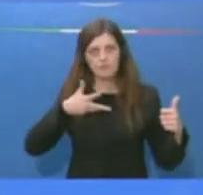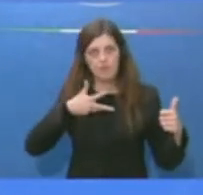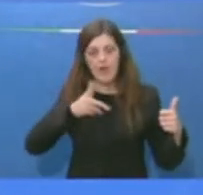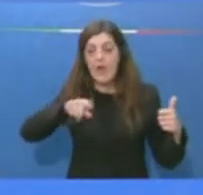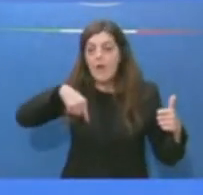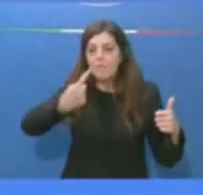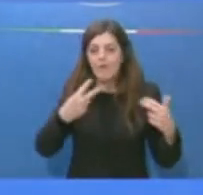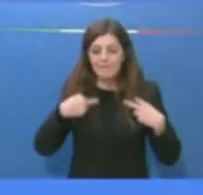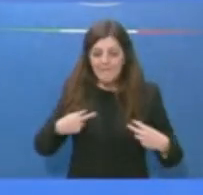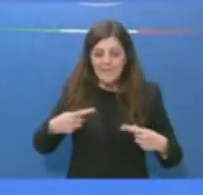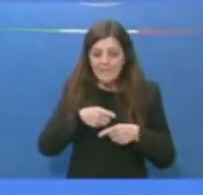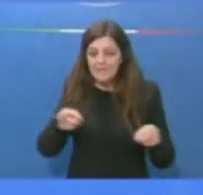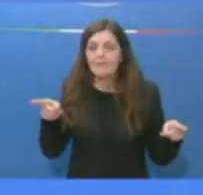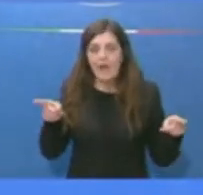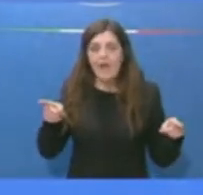futuro della loro vita lavorativa